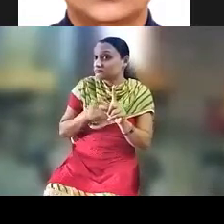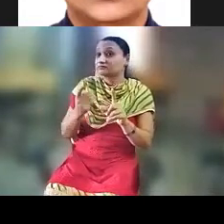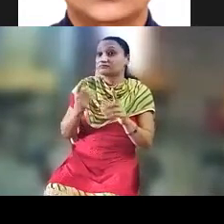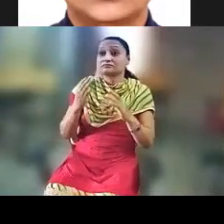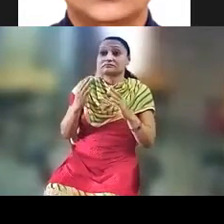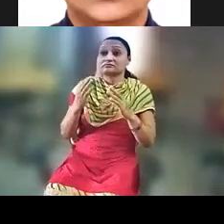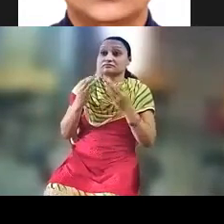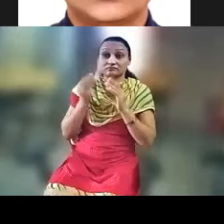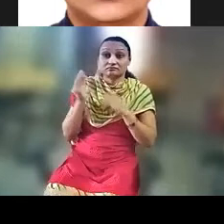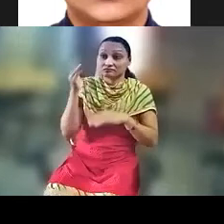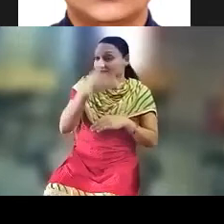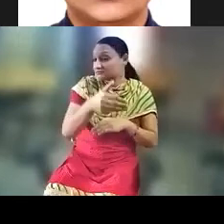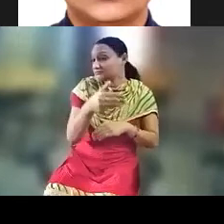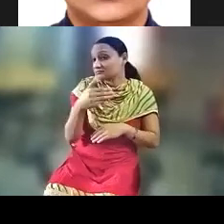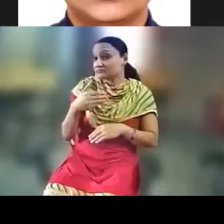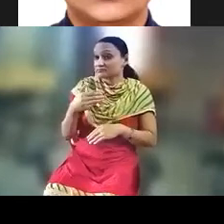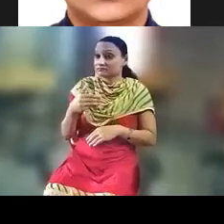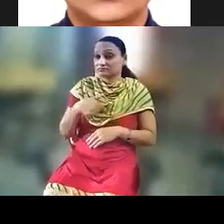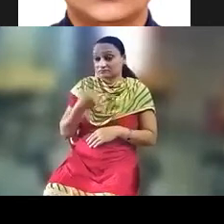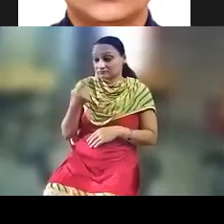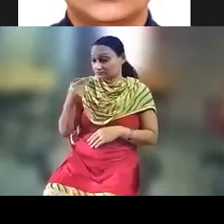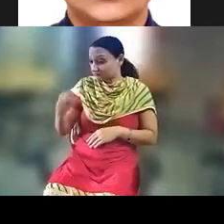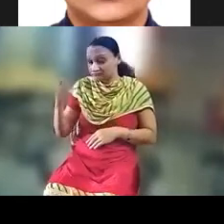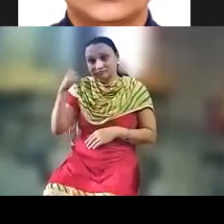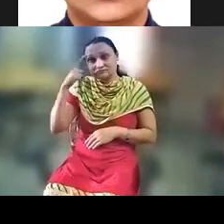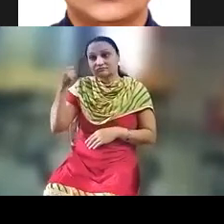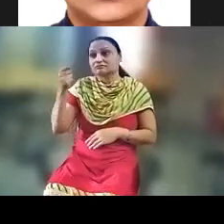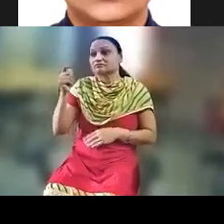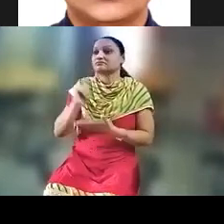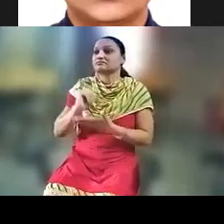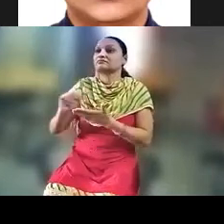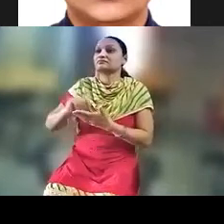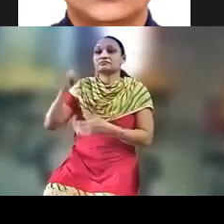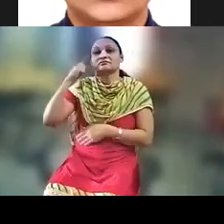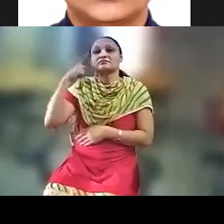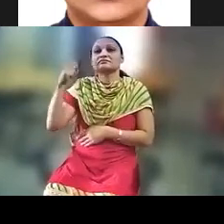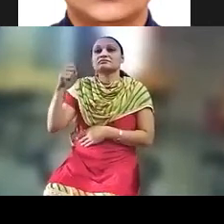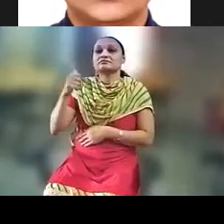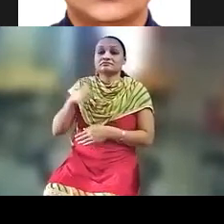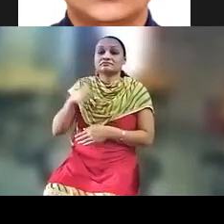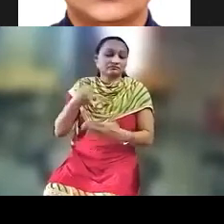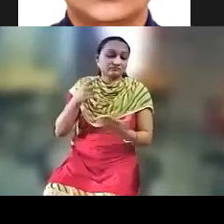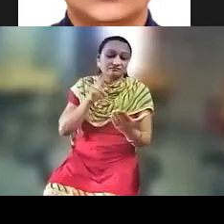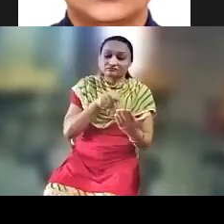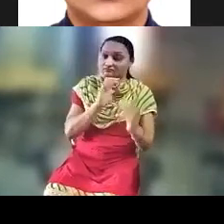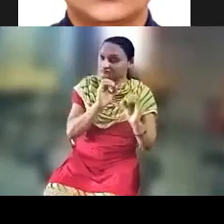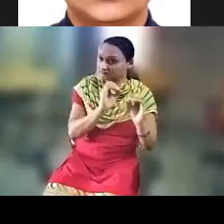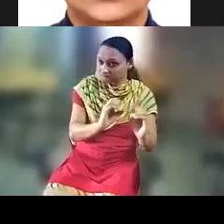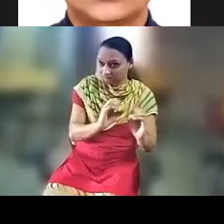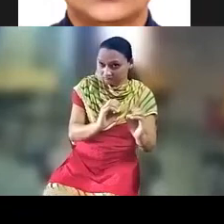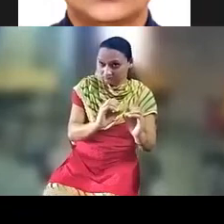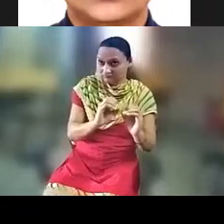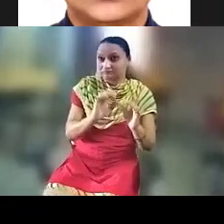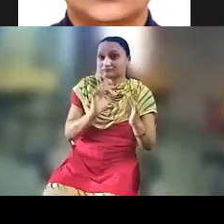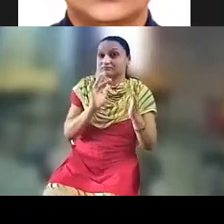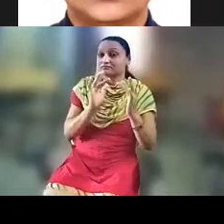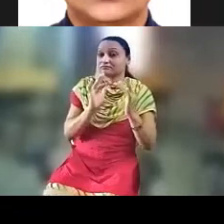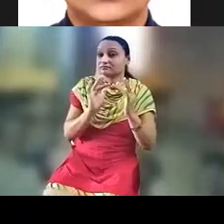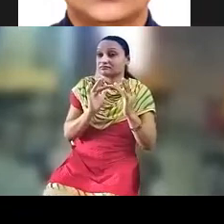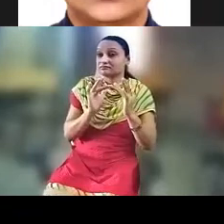अपना नाम लिखना नहीं आता, तो पढ़ना तो दूर की चीज है, वो कुछ भी नहीं कर पा रहे हैं, क्योंकि ऑनलाइन एजुकेशन